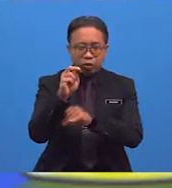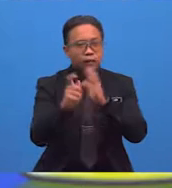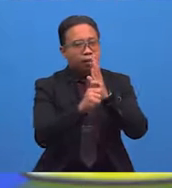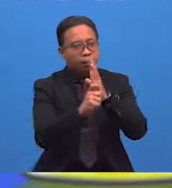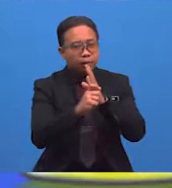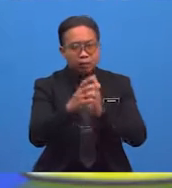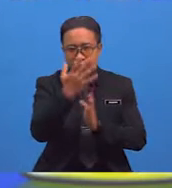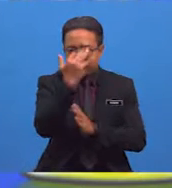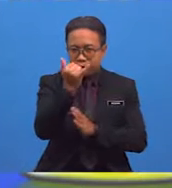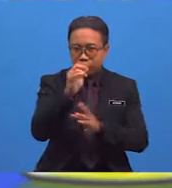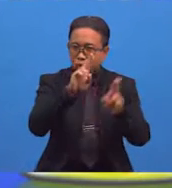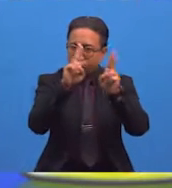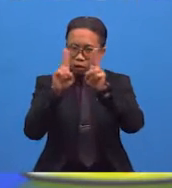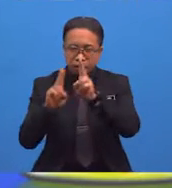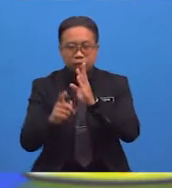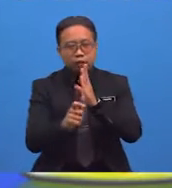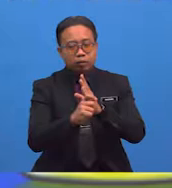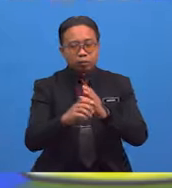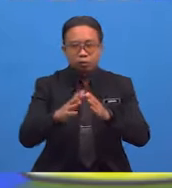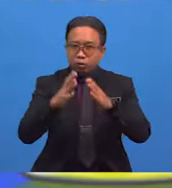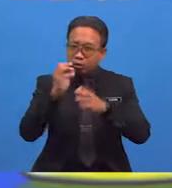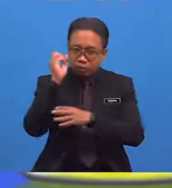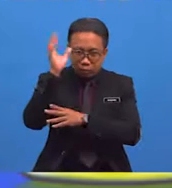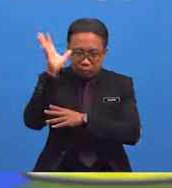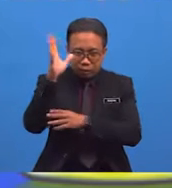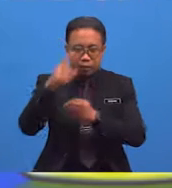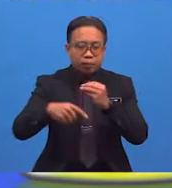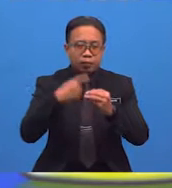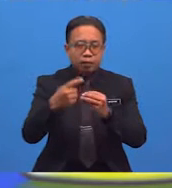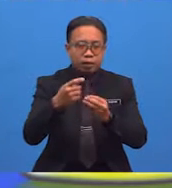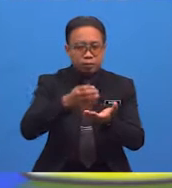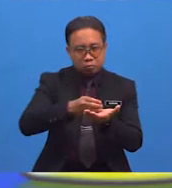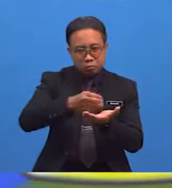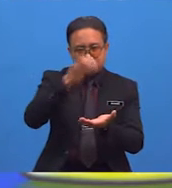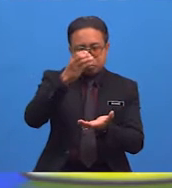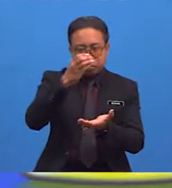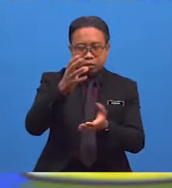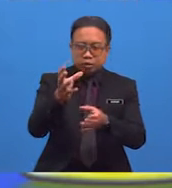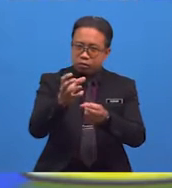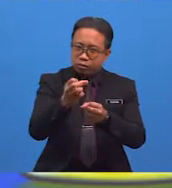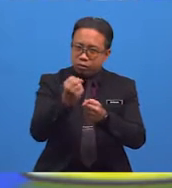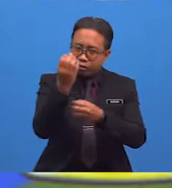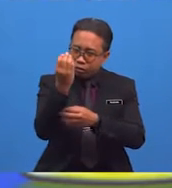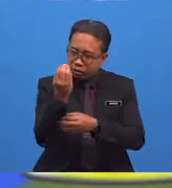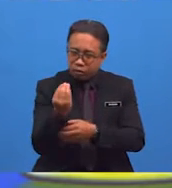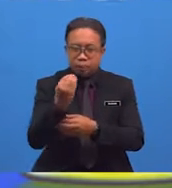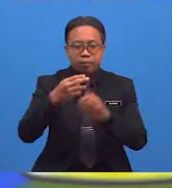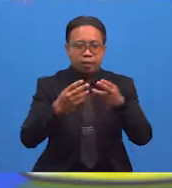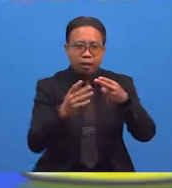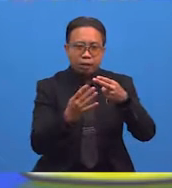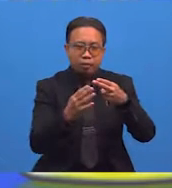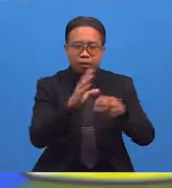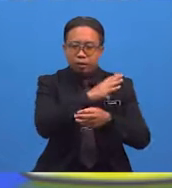udara di dalam kelalang kon mengembang apabila kelalang kon menyerap haba dan